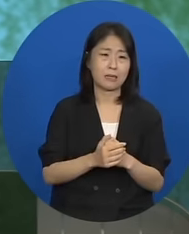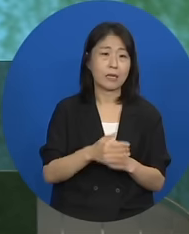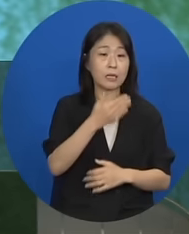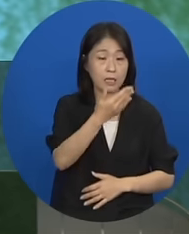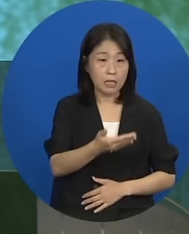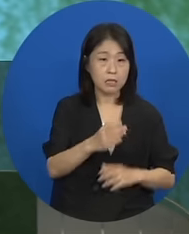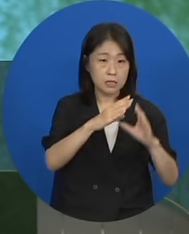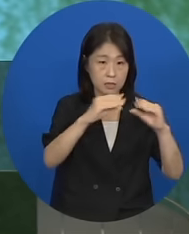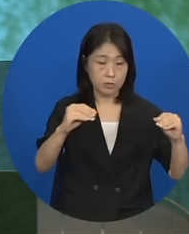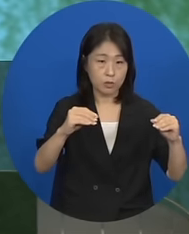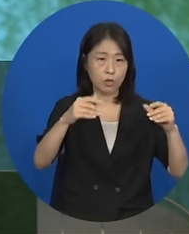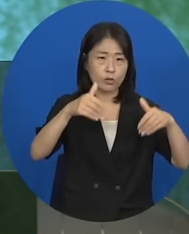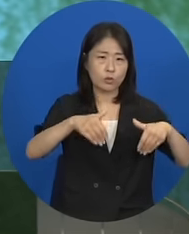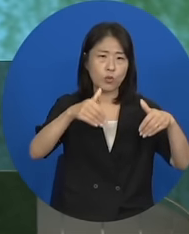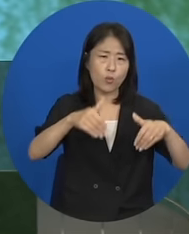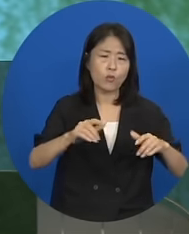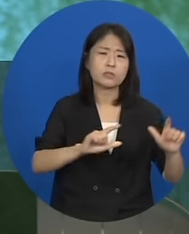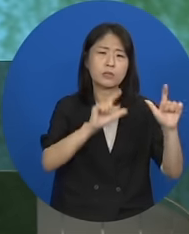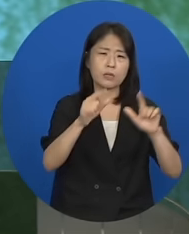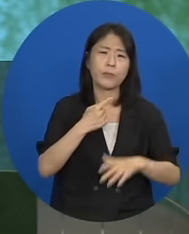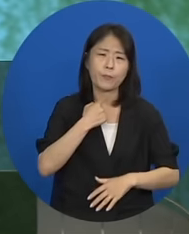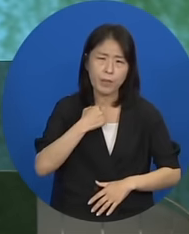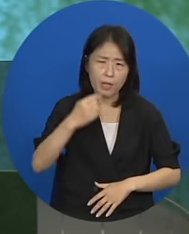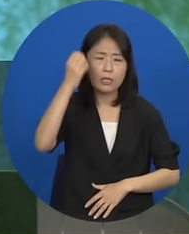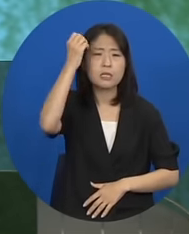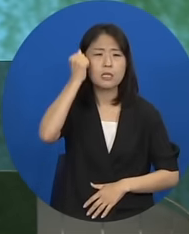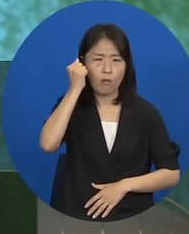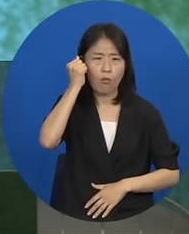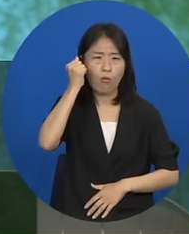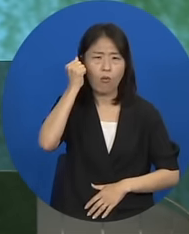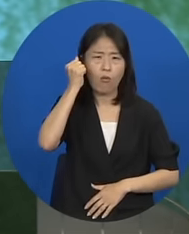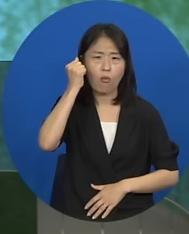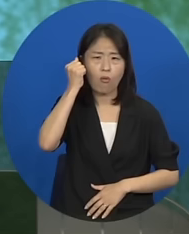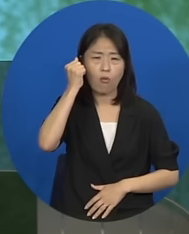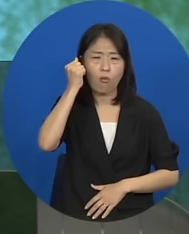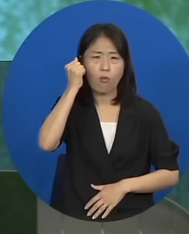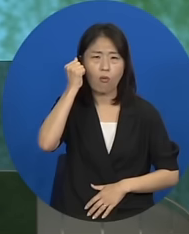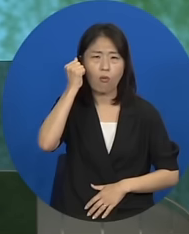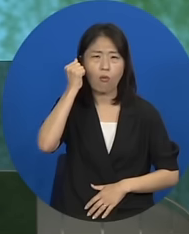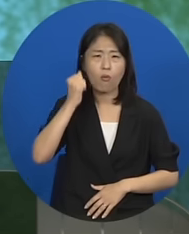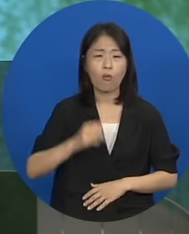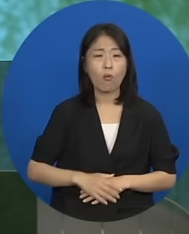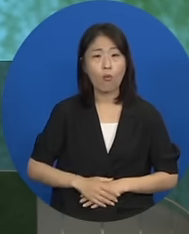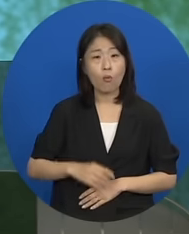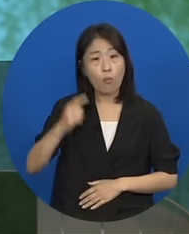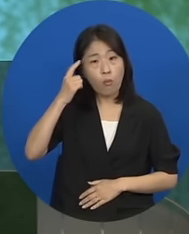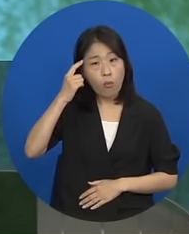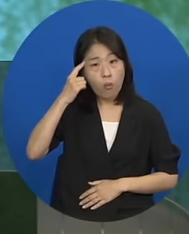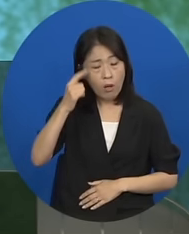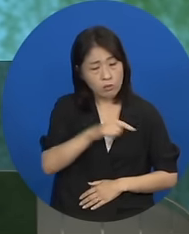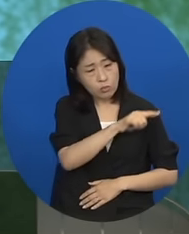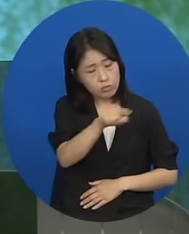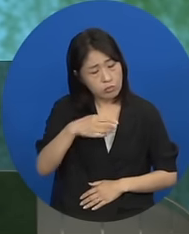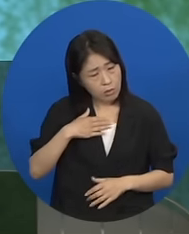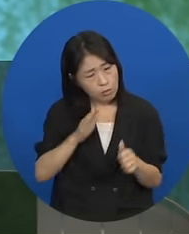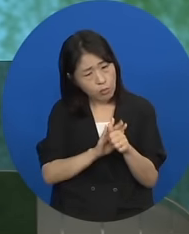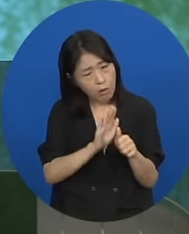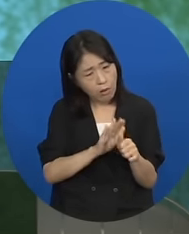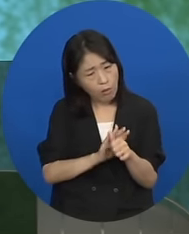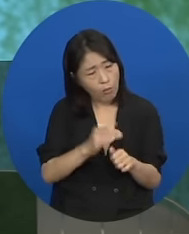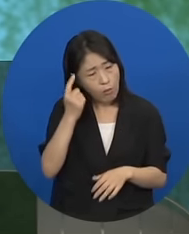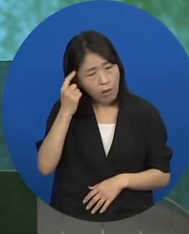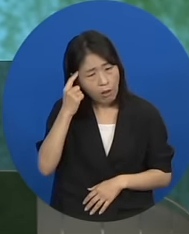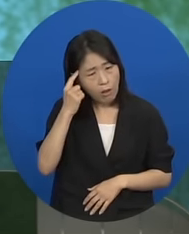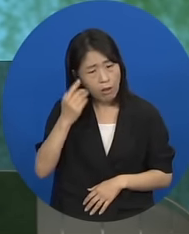이집트에서 종살이하던 것을 기억하고 아 왜 우리가 그들을 도와야 돼요 내 삶도